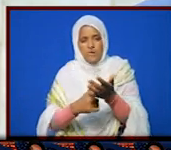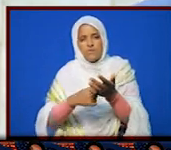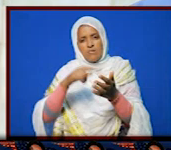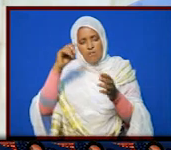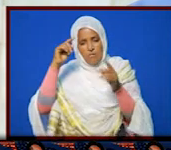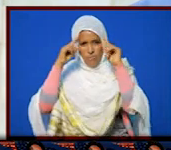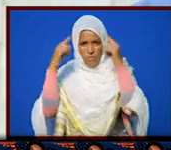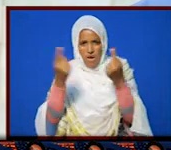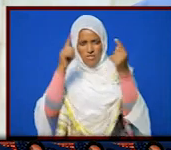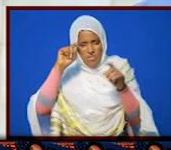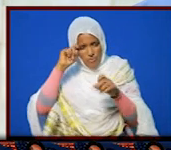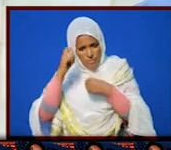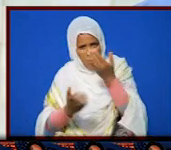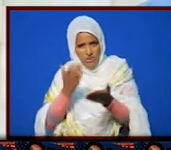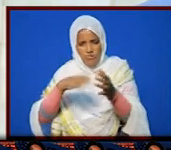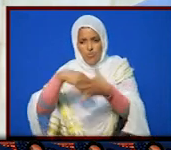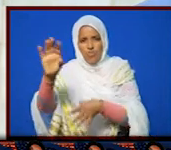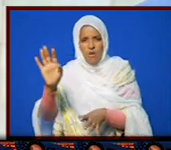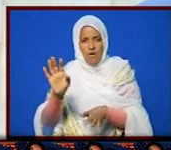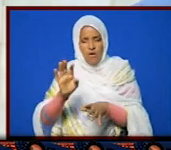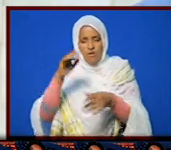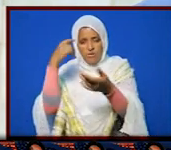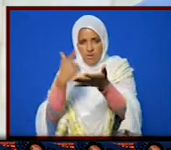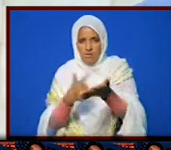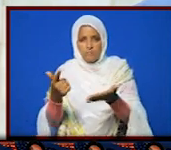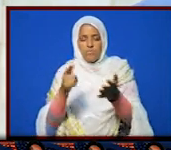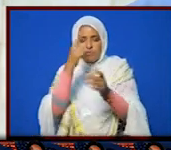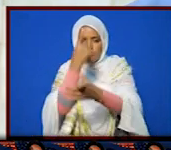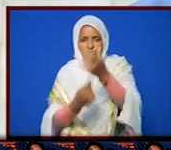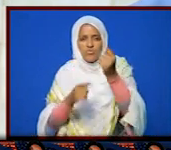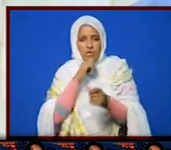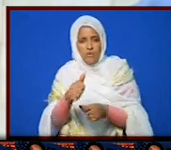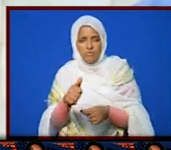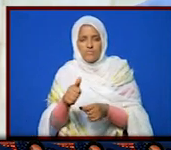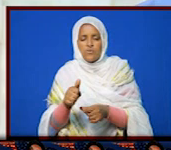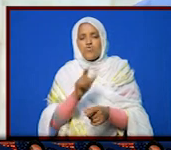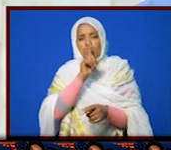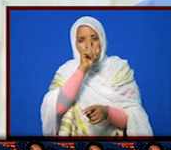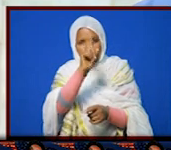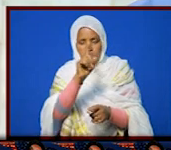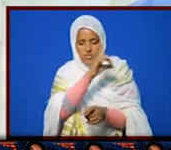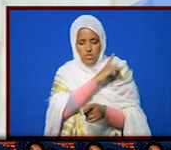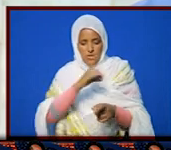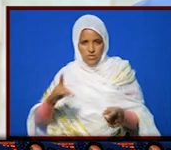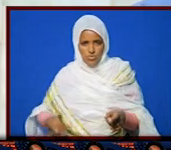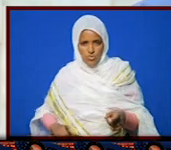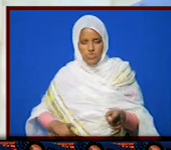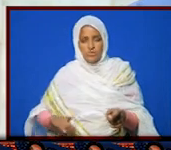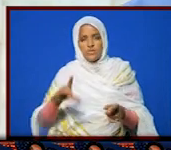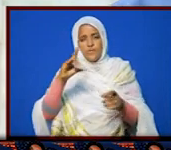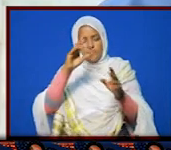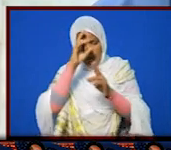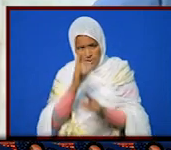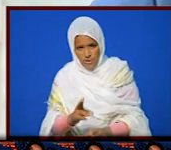በኃጢአት ባርነት። ከዚያ ከኃጢአት ባርነት ቢወጣ ያ ከኃጢአት ባርነት ብቻ አይደለም፣ እውነት